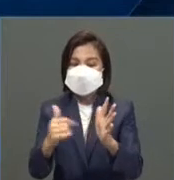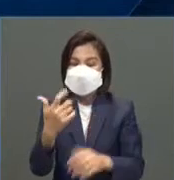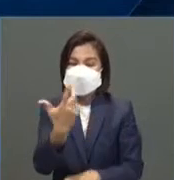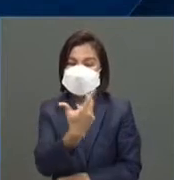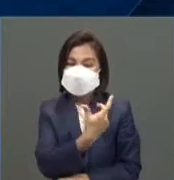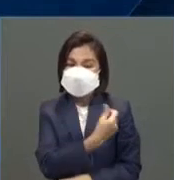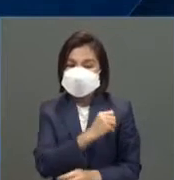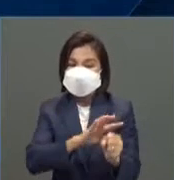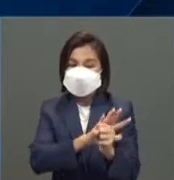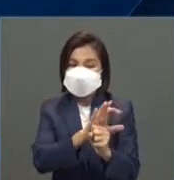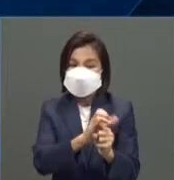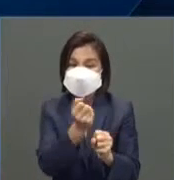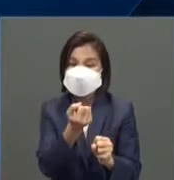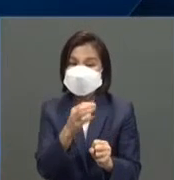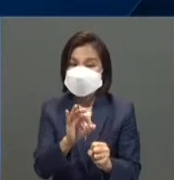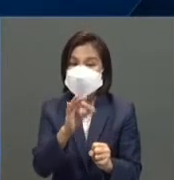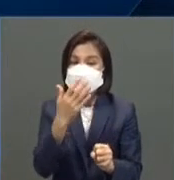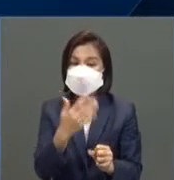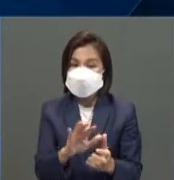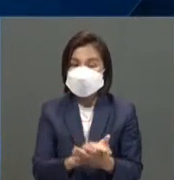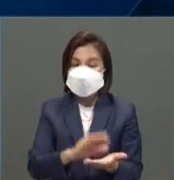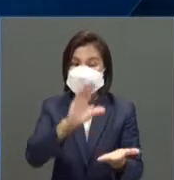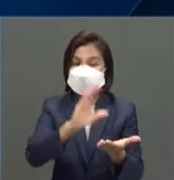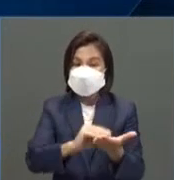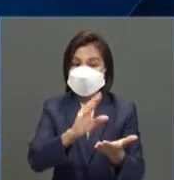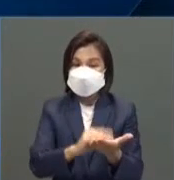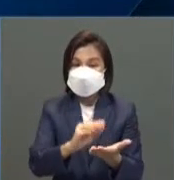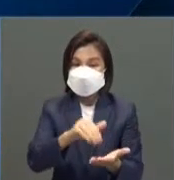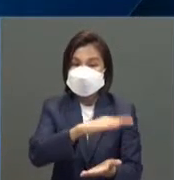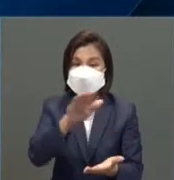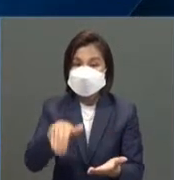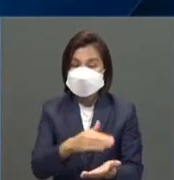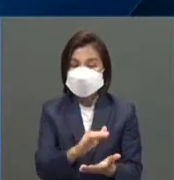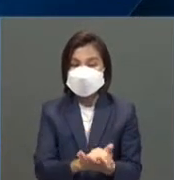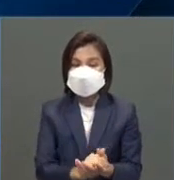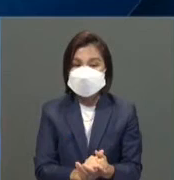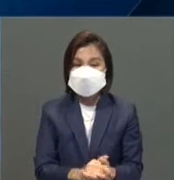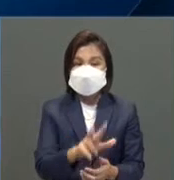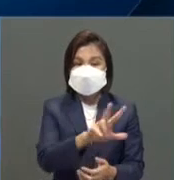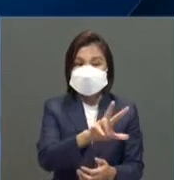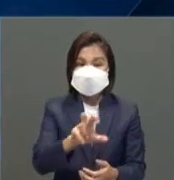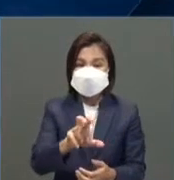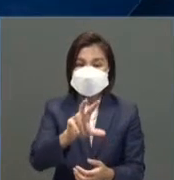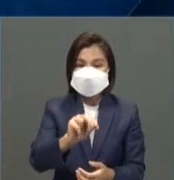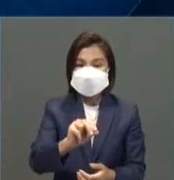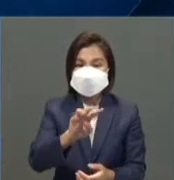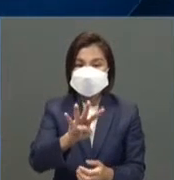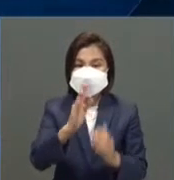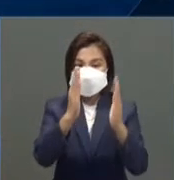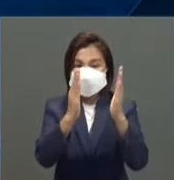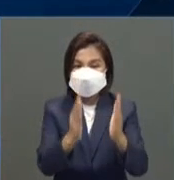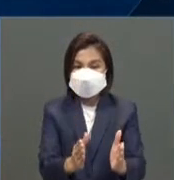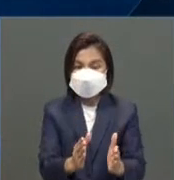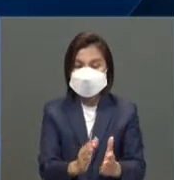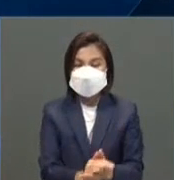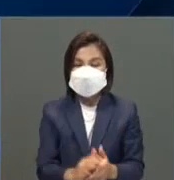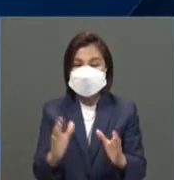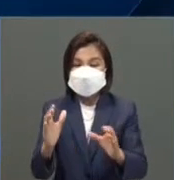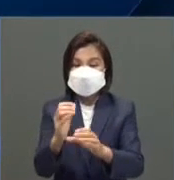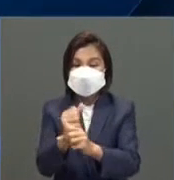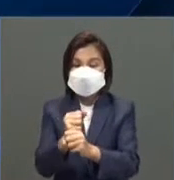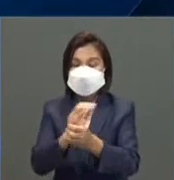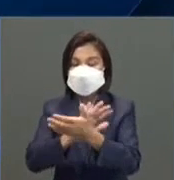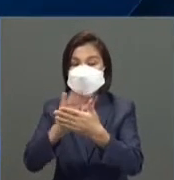-19 นะครับซึ่งการรวบรวมนะครับมีรายงานเข้ามา334รายนะครับแล้วก็มีการสรุป